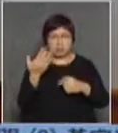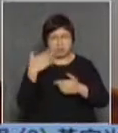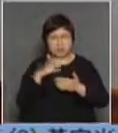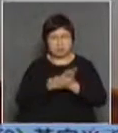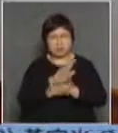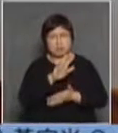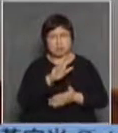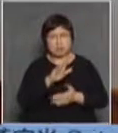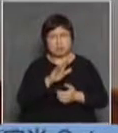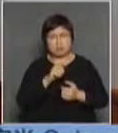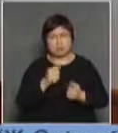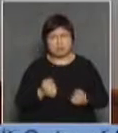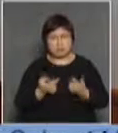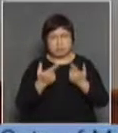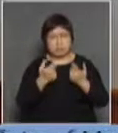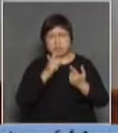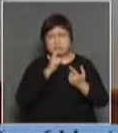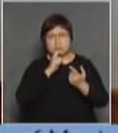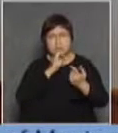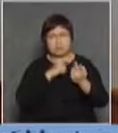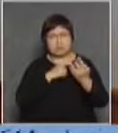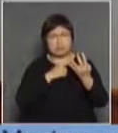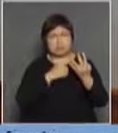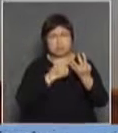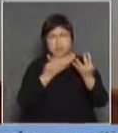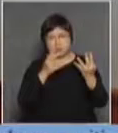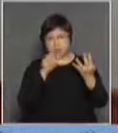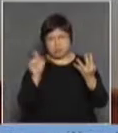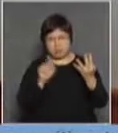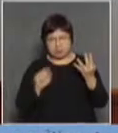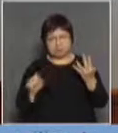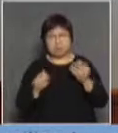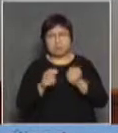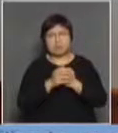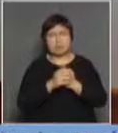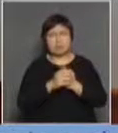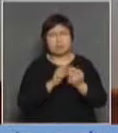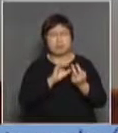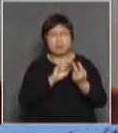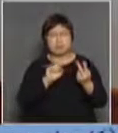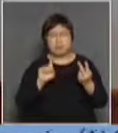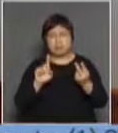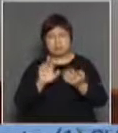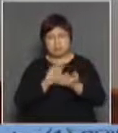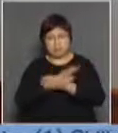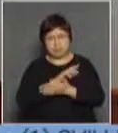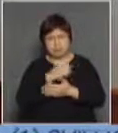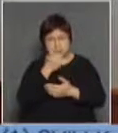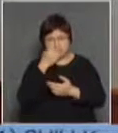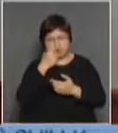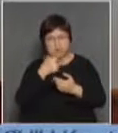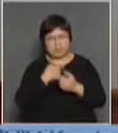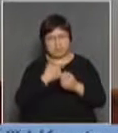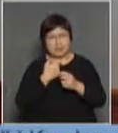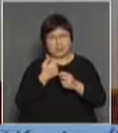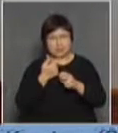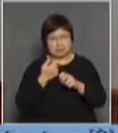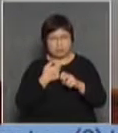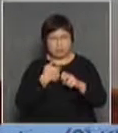年升幅高達 44%。 在2011年香港的堅尼系數